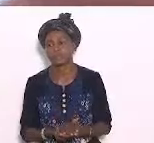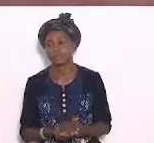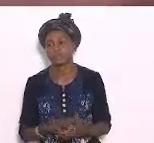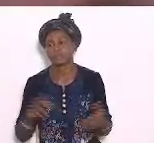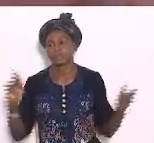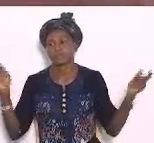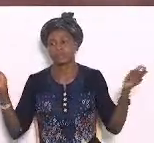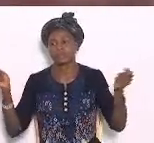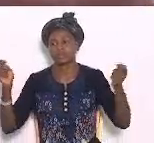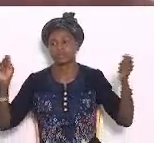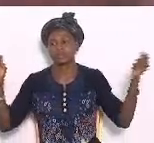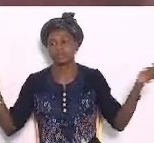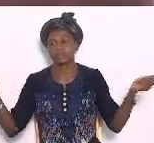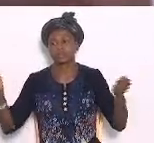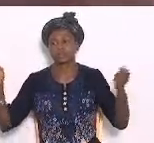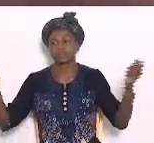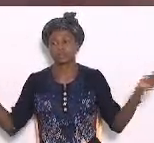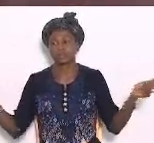asiseluya